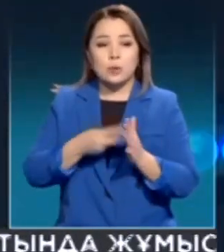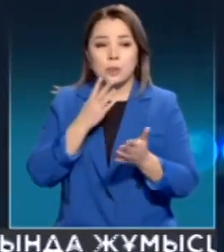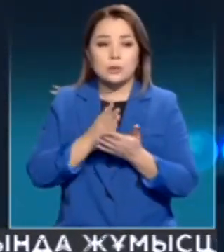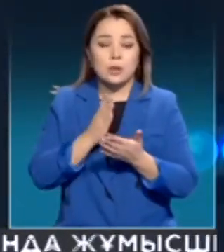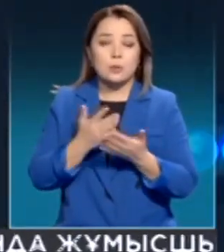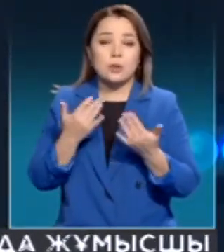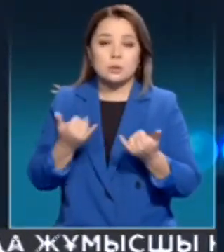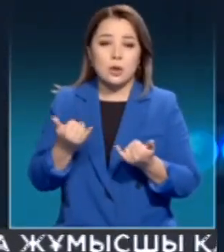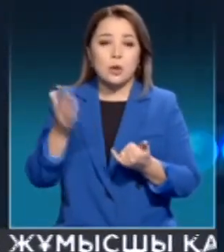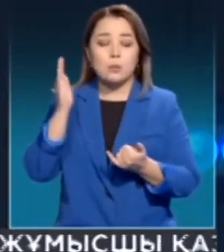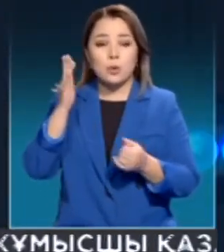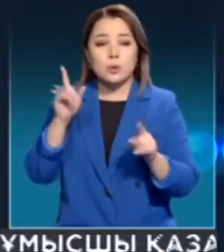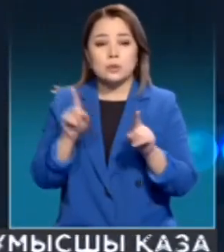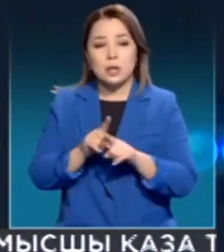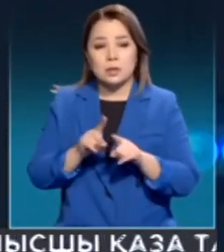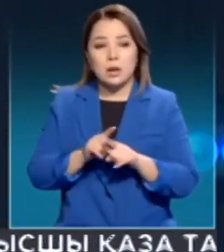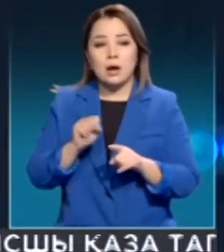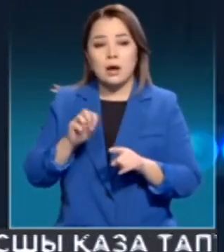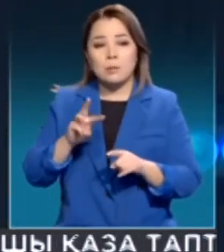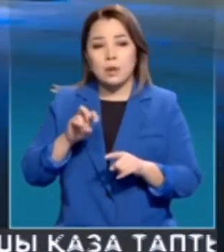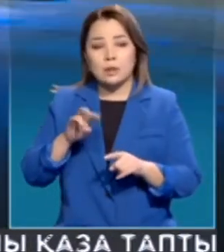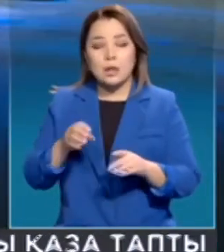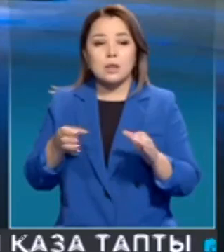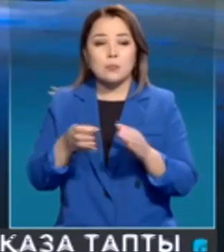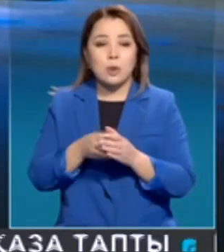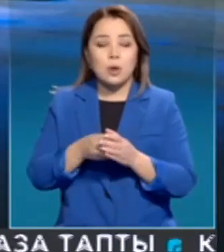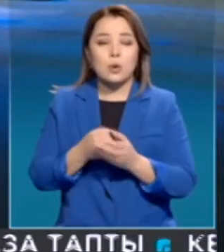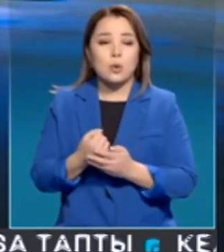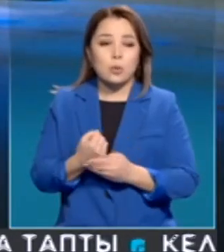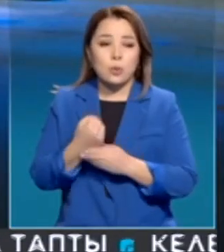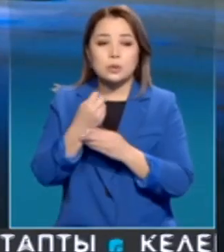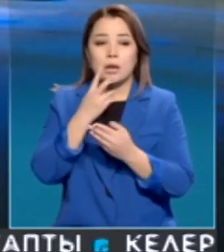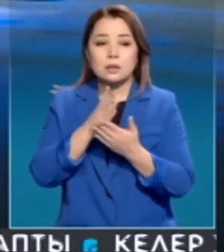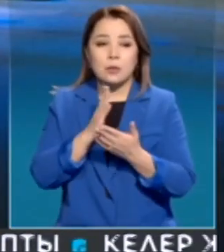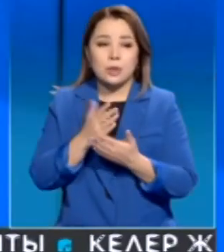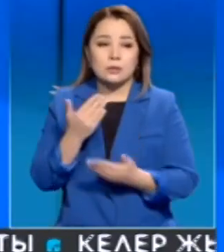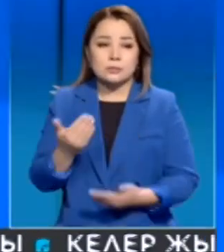бұл жобаны да біз болашақта Аманат партиясы қолдайтын боламыз.